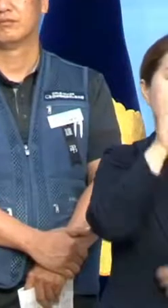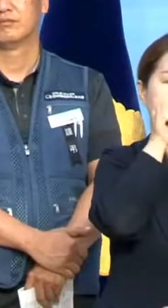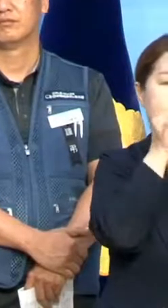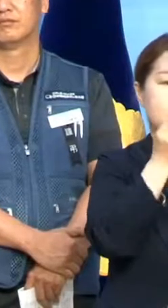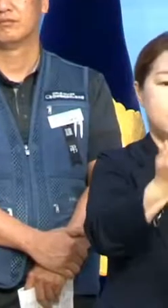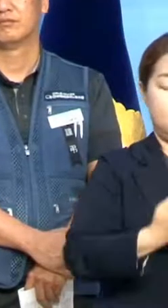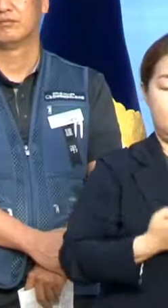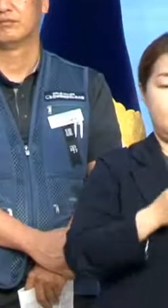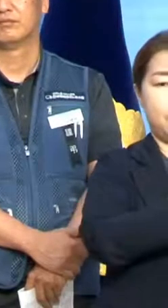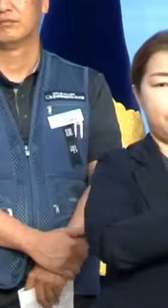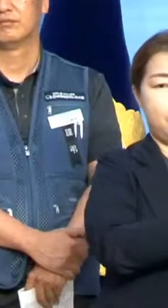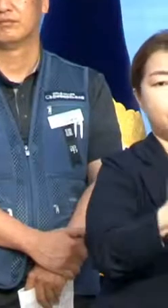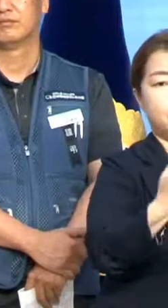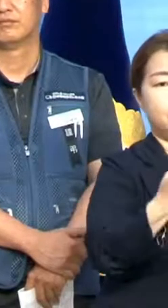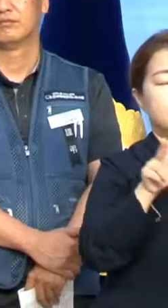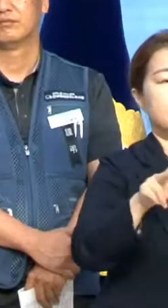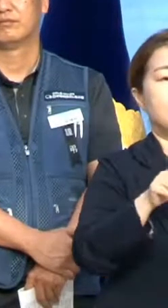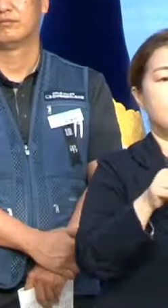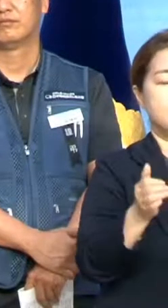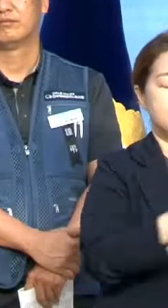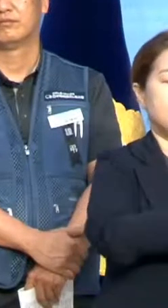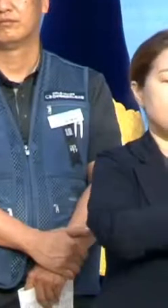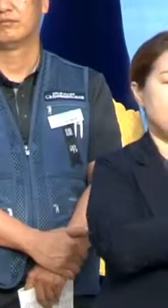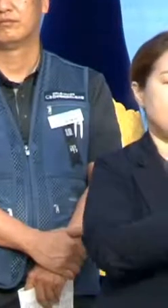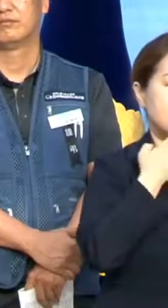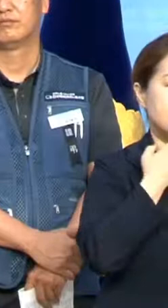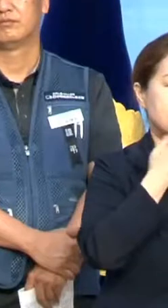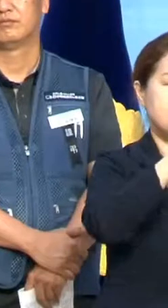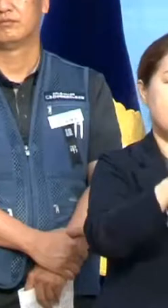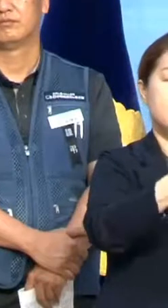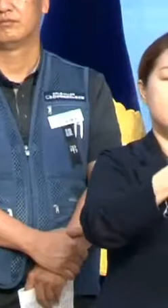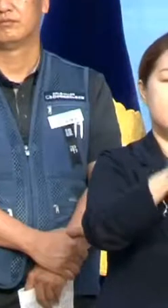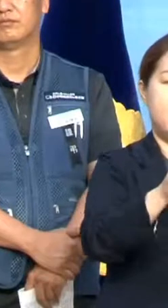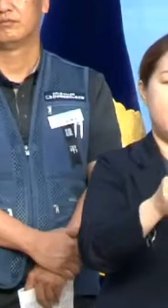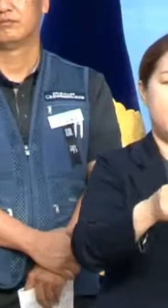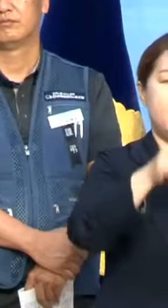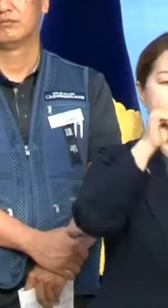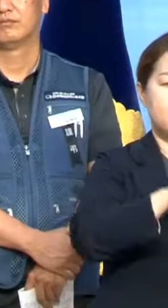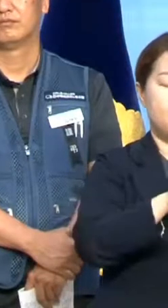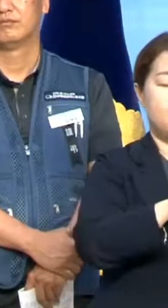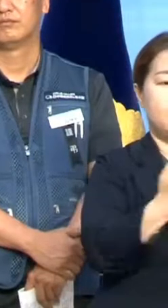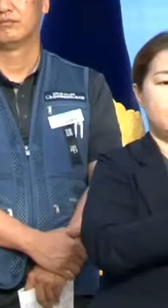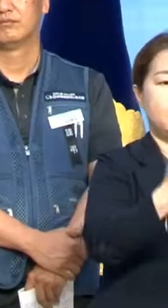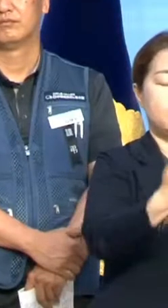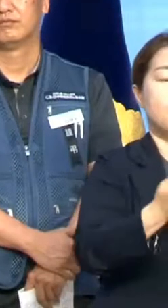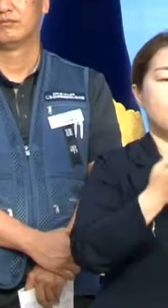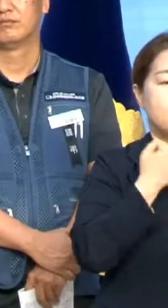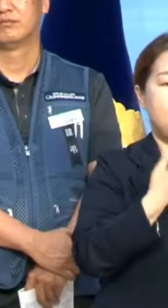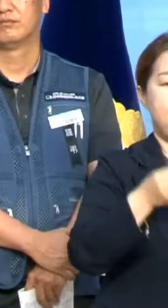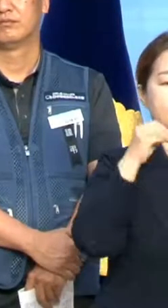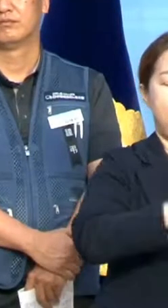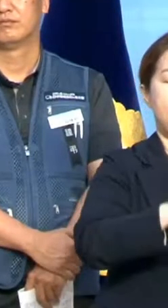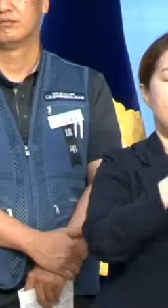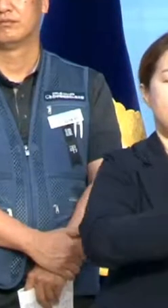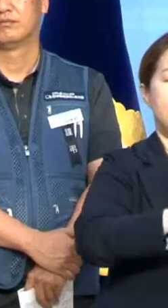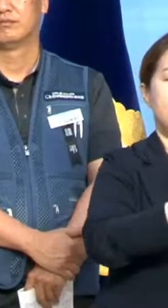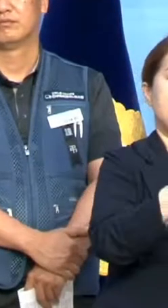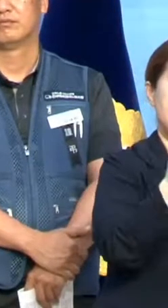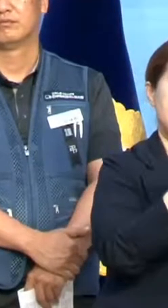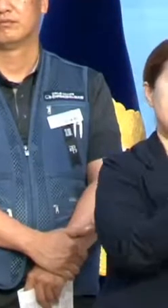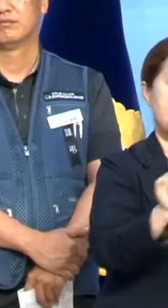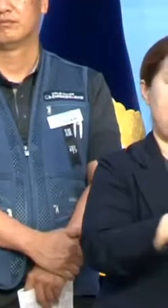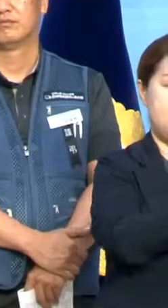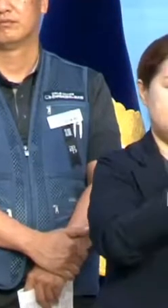처럼 지금까지 알려지지 않은 산재 적용 조차 받지 못하는 특별 노동자들을 합치면 이 엄마는 노동자들이